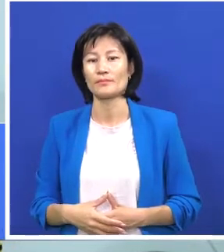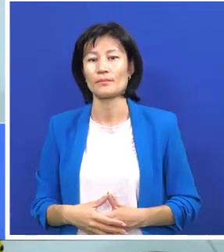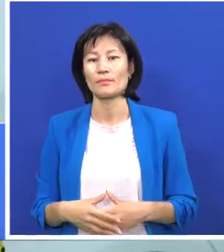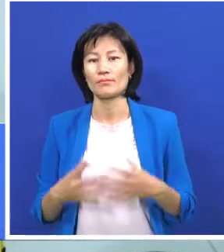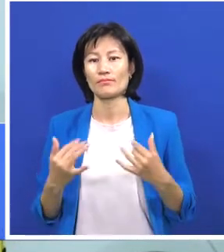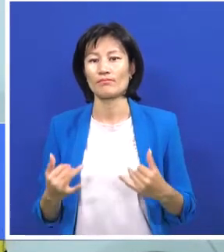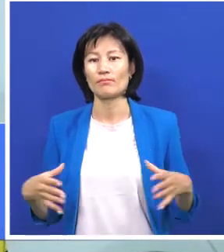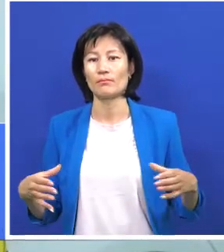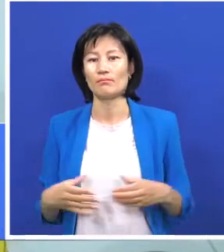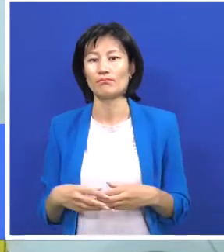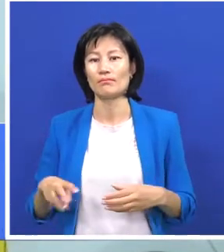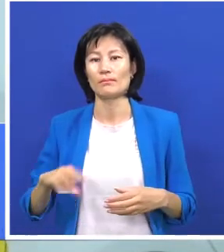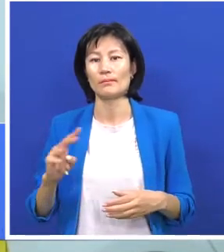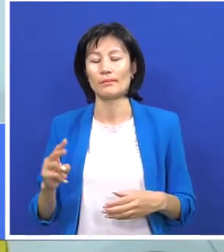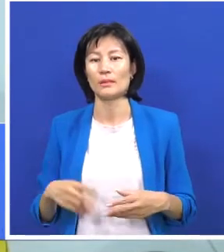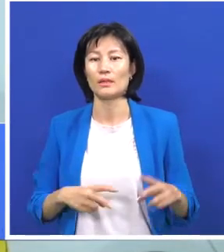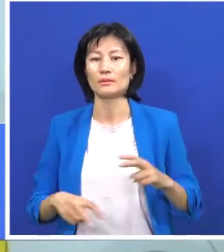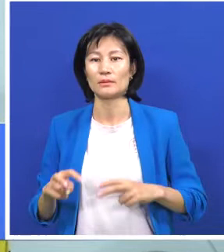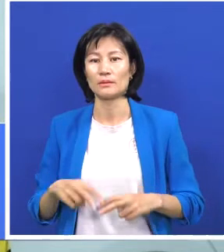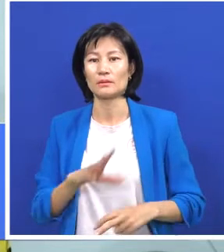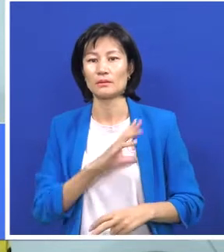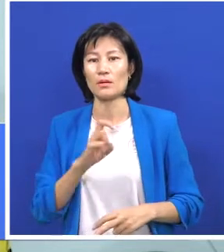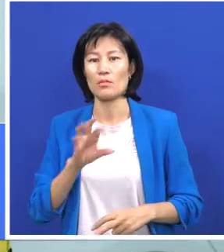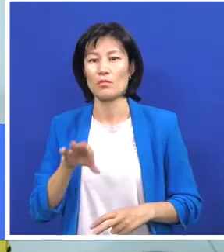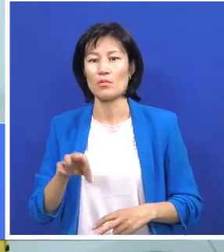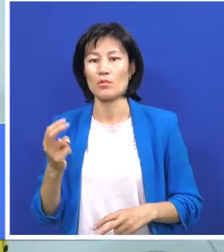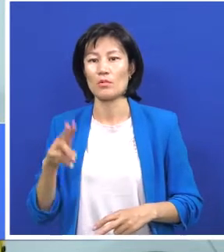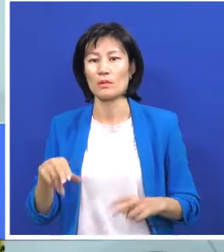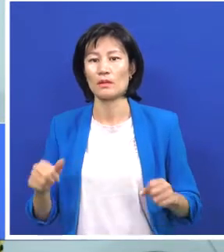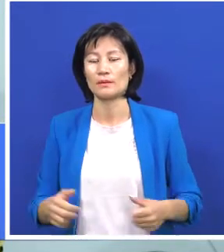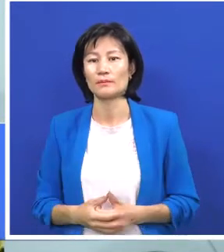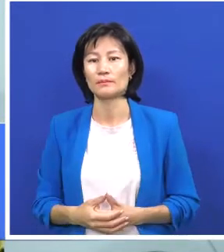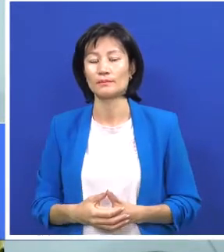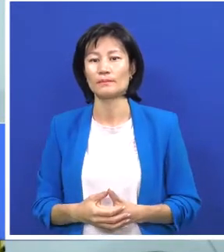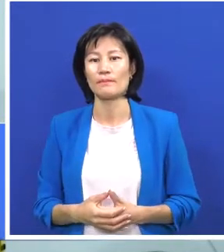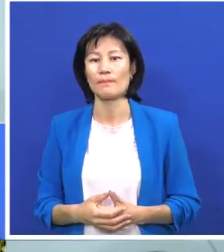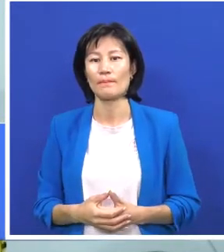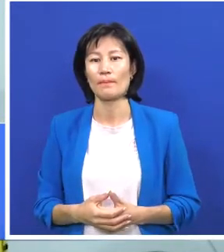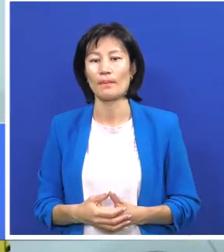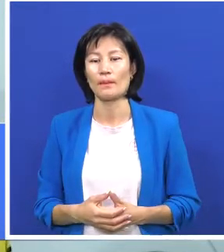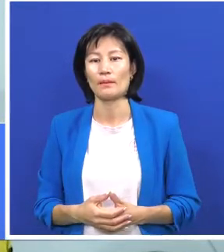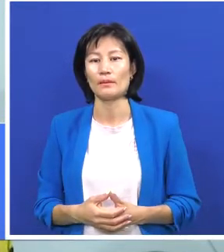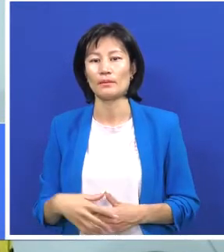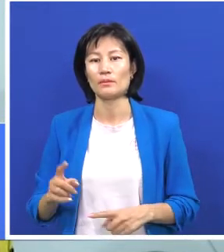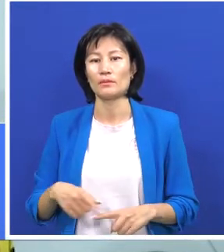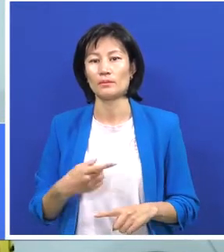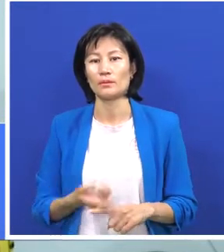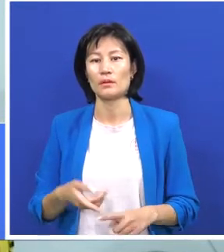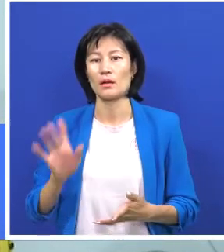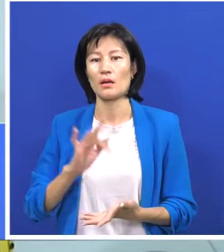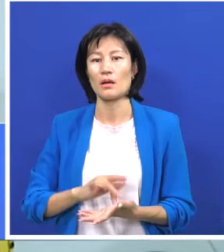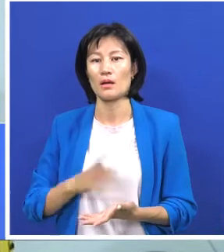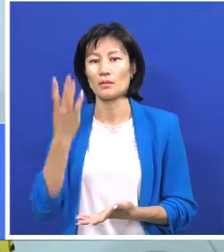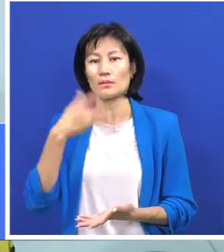қазір мобильді топ мониторинг жүргізуде. Осы мониторинг жүргізу барысында осы